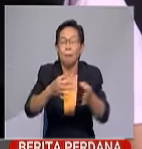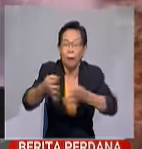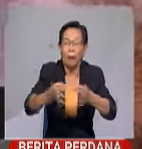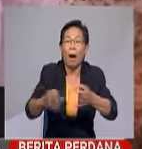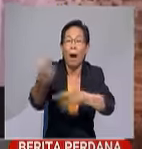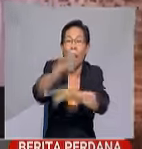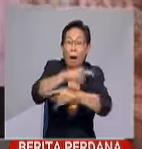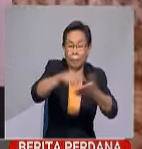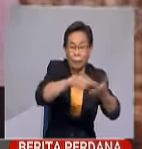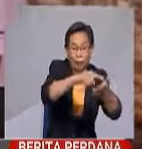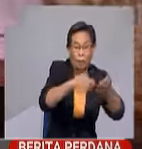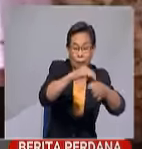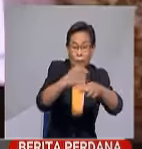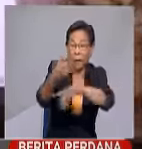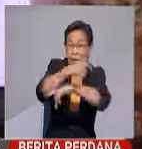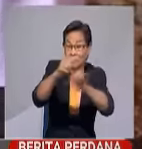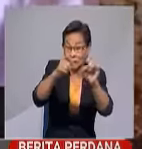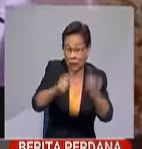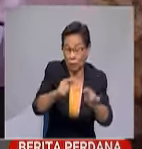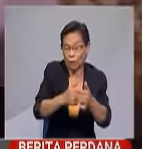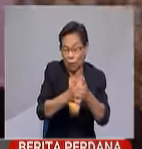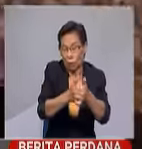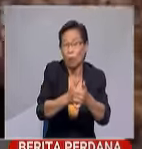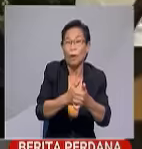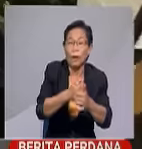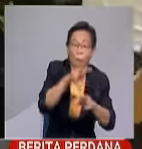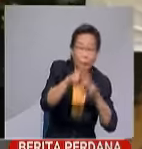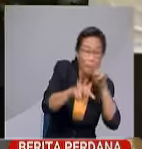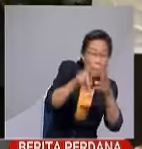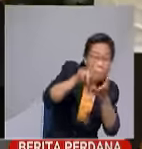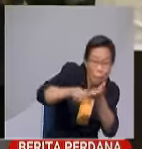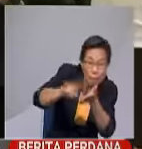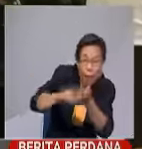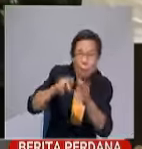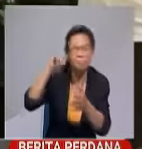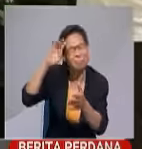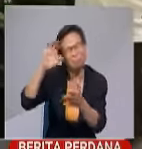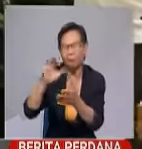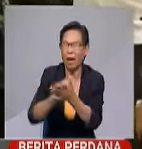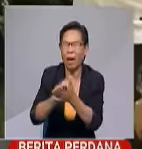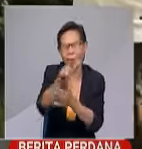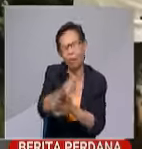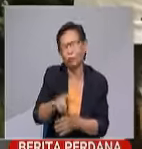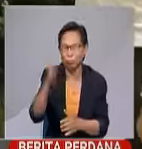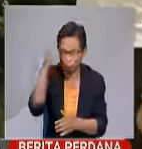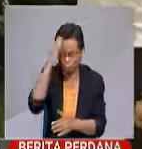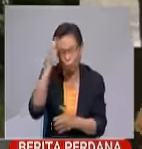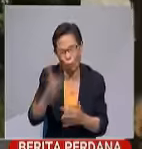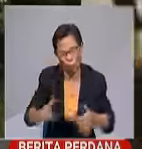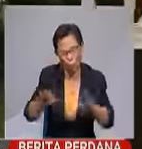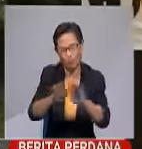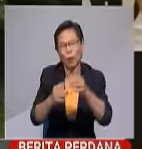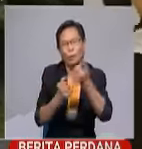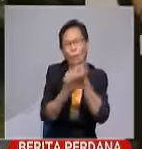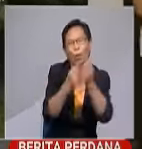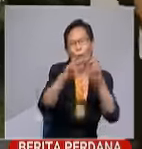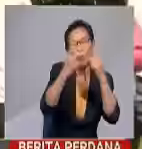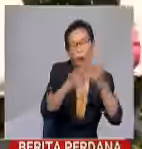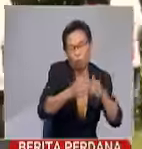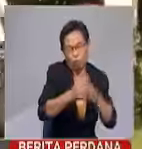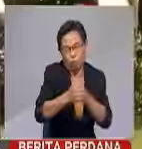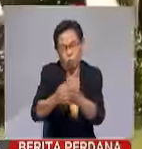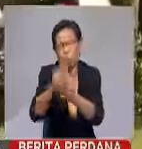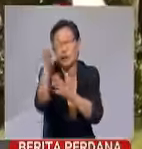PRK Kimanis Sabtu ini, berdasarkan pemantauan, beliau yakin rakyat sudah mulai sedar kepentingan menyokong parti yang